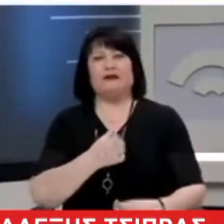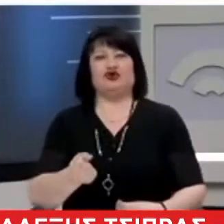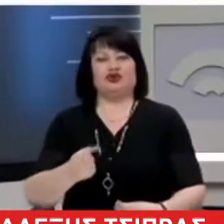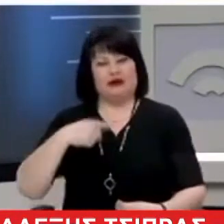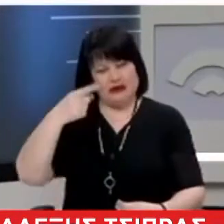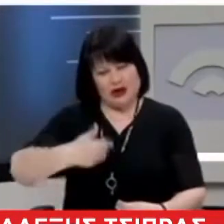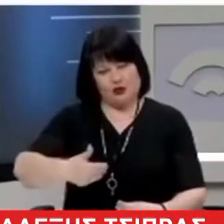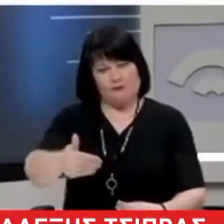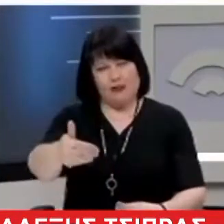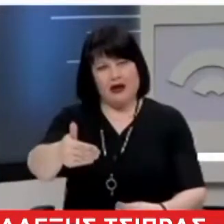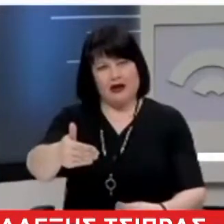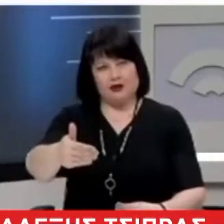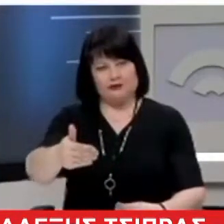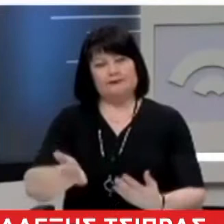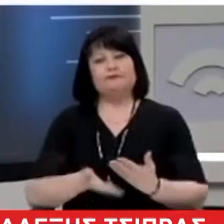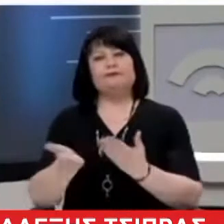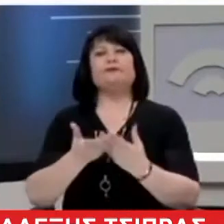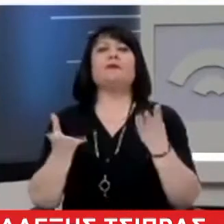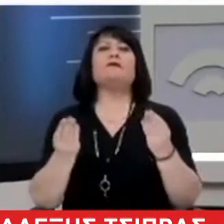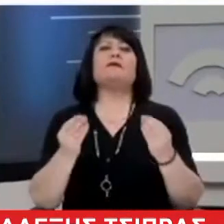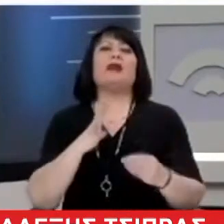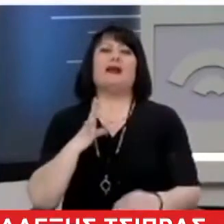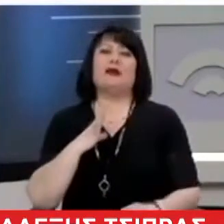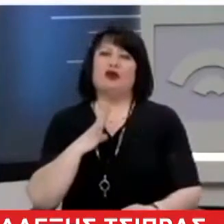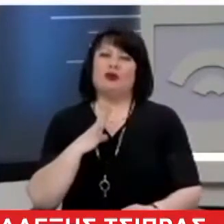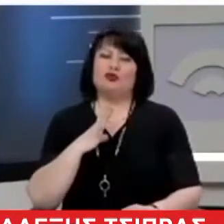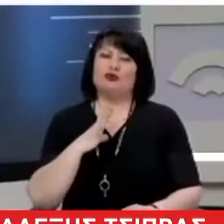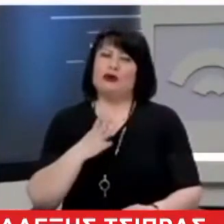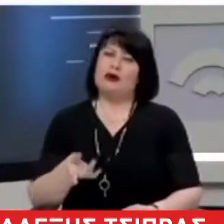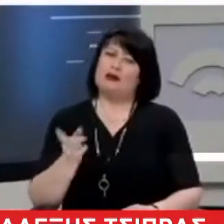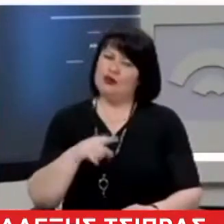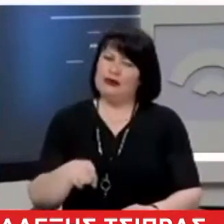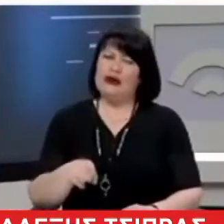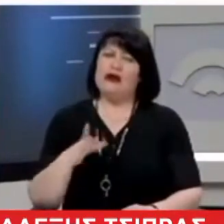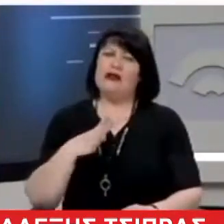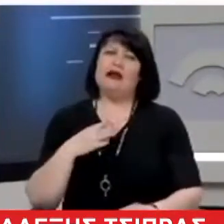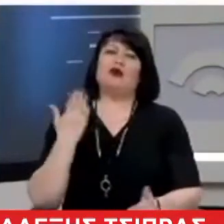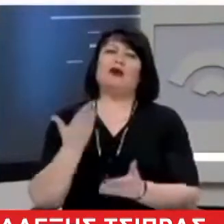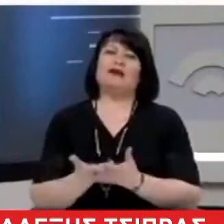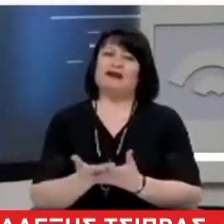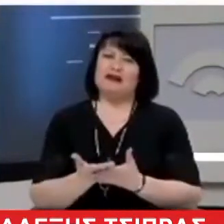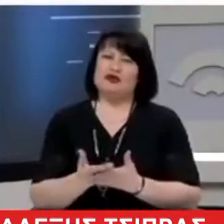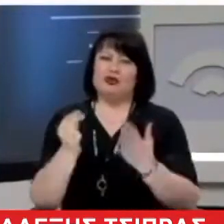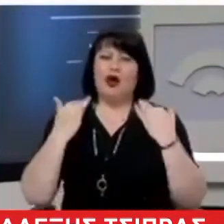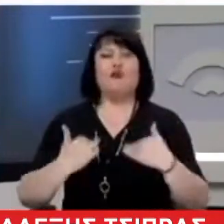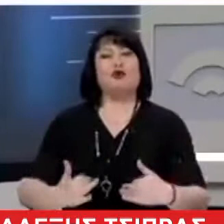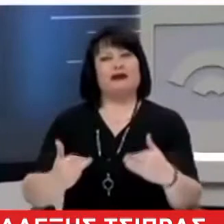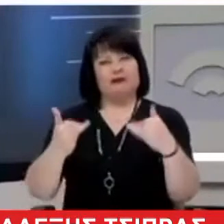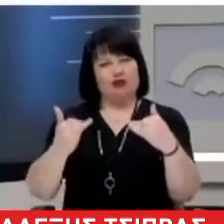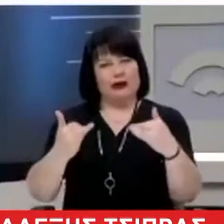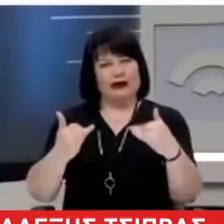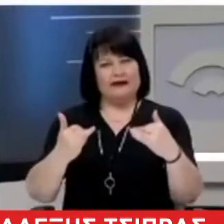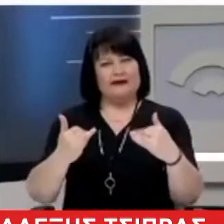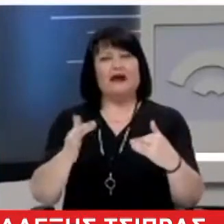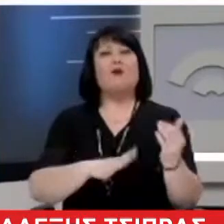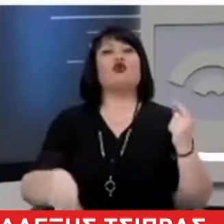μέρα, που αφορά την ενίσχυση των πολλών, αλλά ταυτόχρονα θέλω να ζητήσω και από την Ελληνική Βουλή, αλλά και